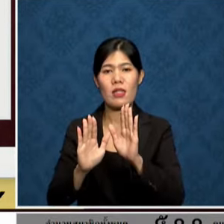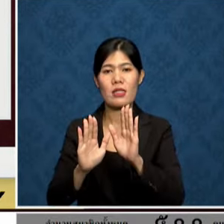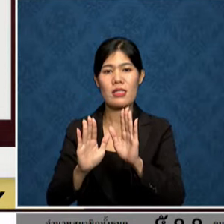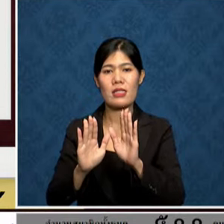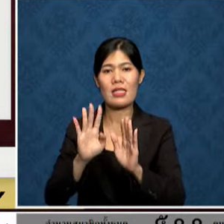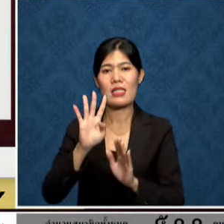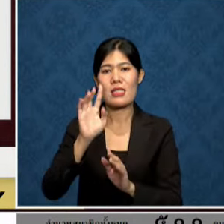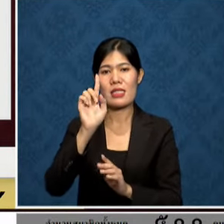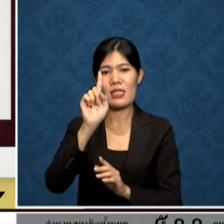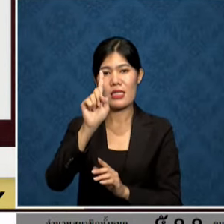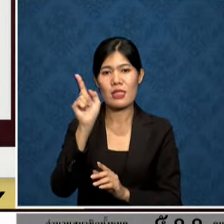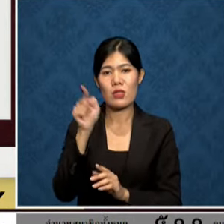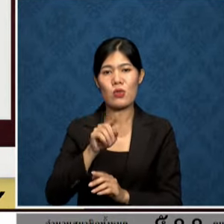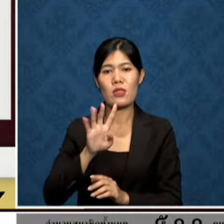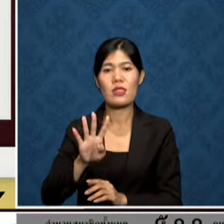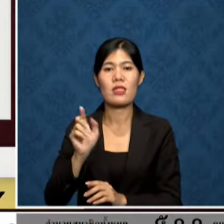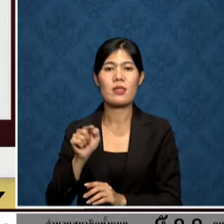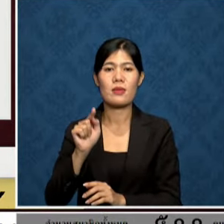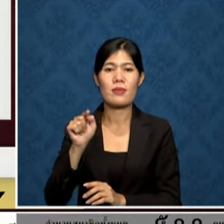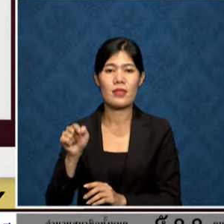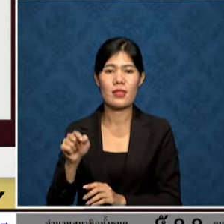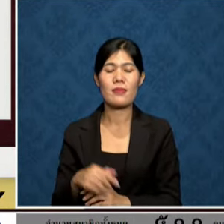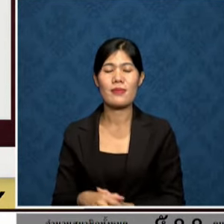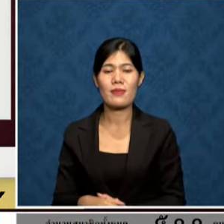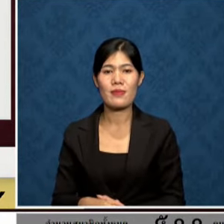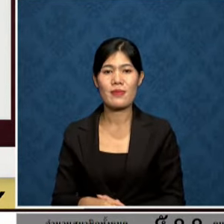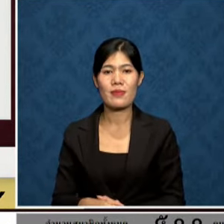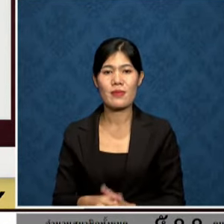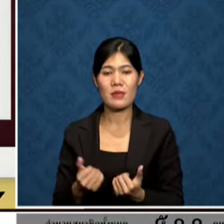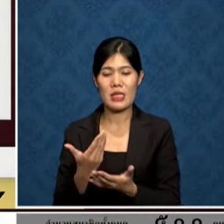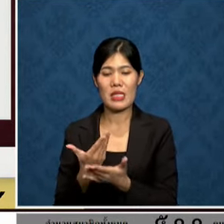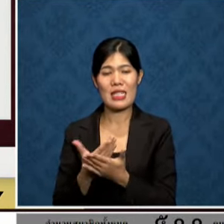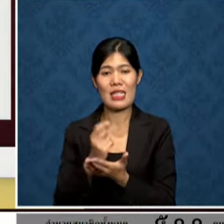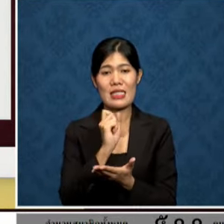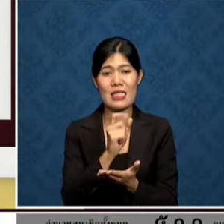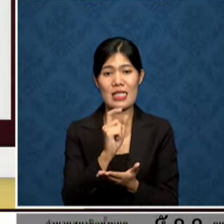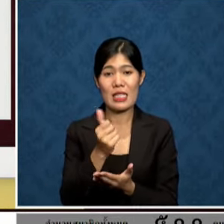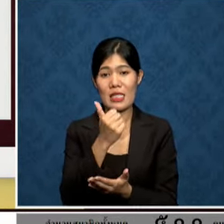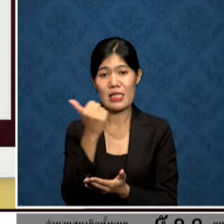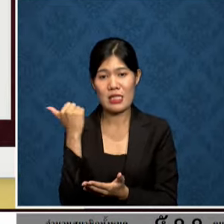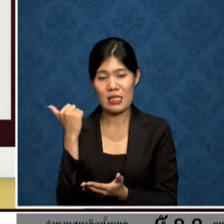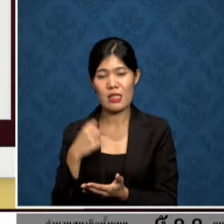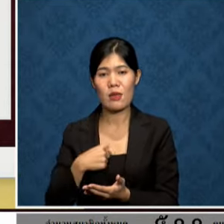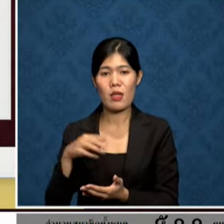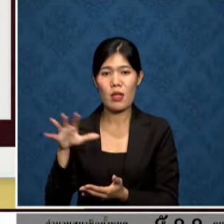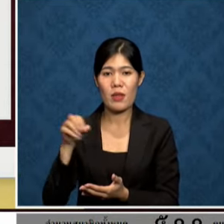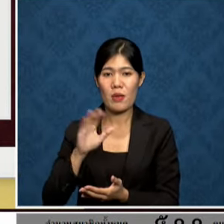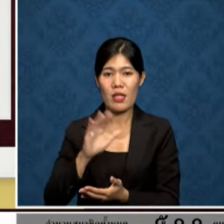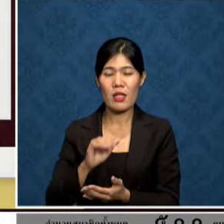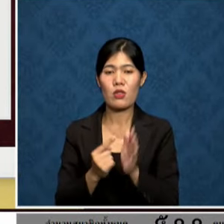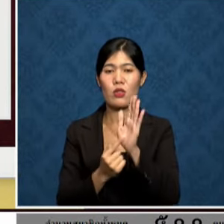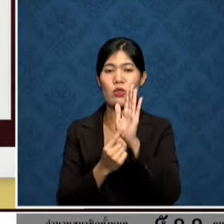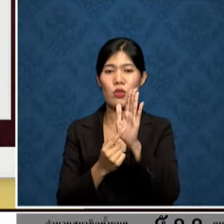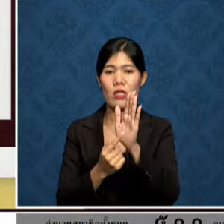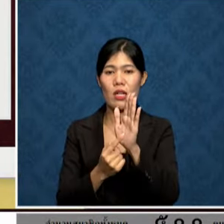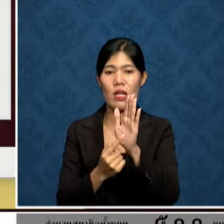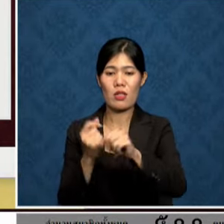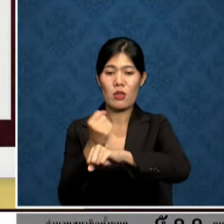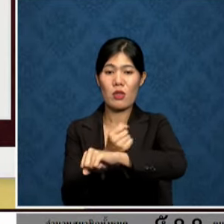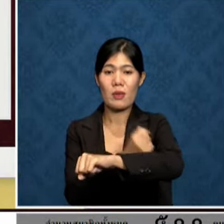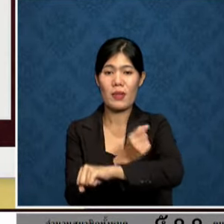เท่านั้นเองนะคะเพราะว่ามันมีรายจ่ายอื่นๆที่เราไปยุ่งอะไรไม่ได้ไปตัดไปลดไม่ได้นะคะอย่างเช่นค่าใช้จ่ายบุคลากรปีนี้ก็สูง